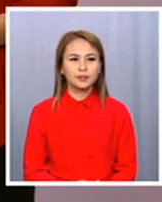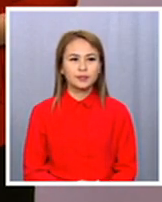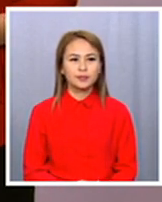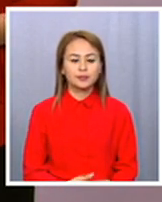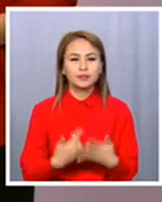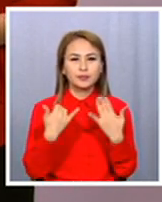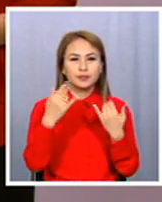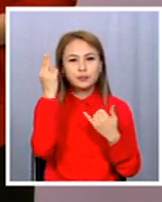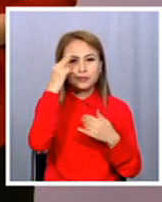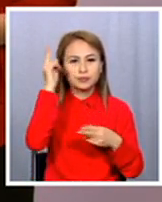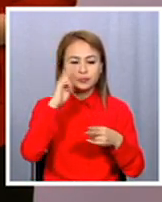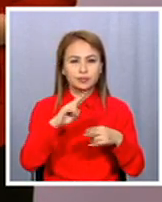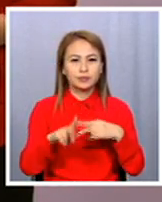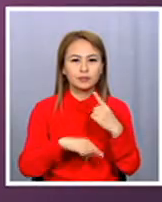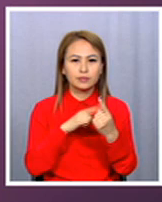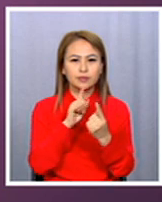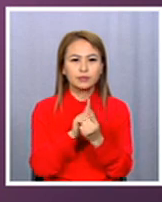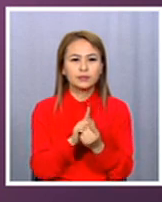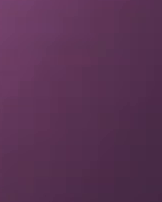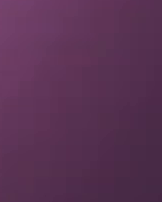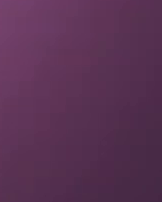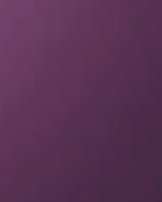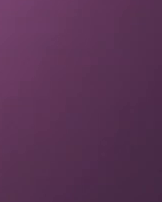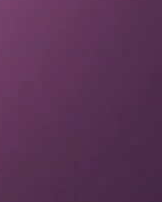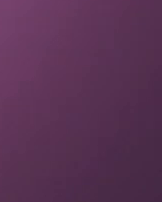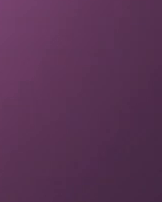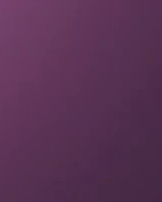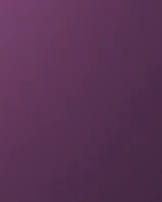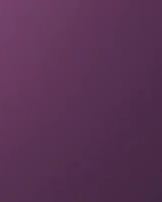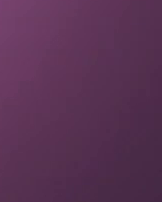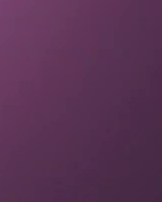Бүгінгі сабақ аяқталды, сау болыңдар.